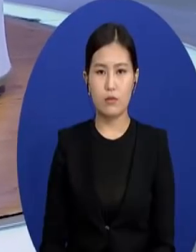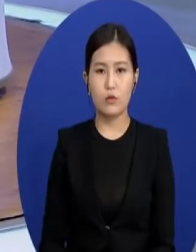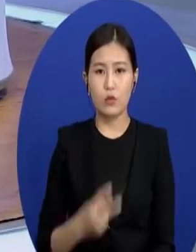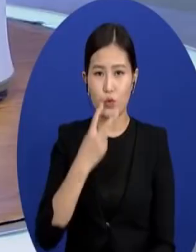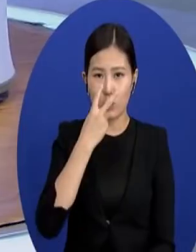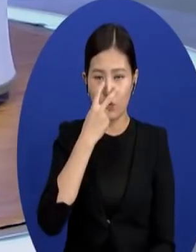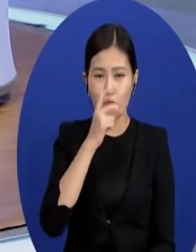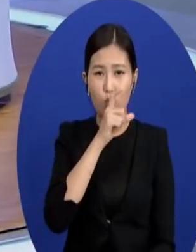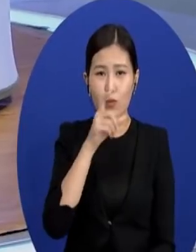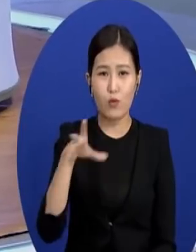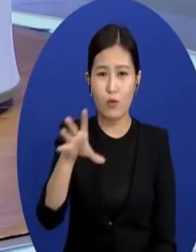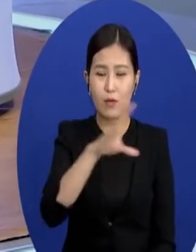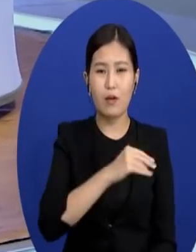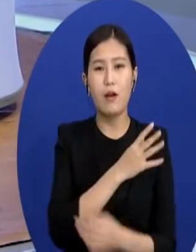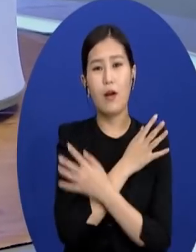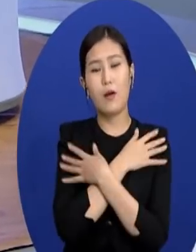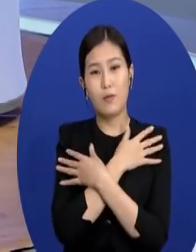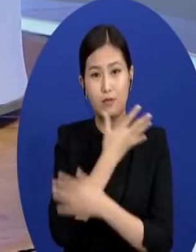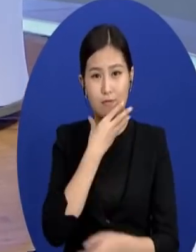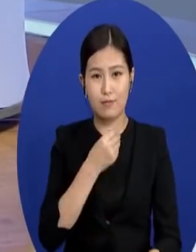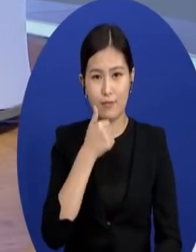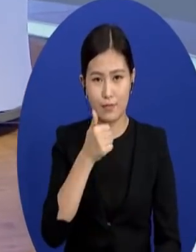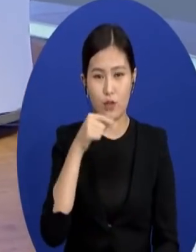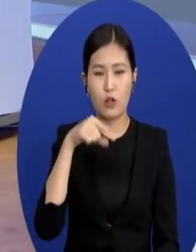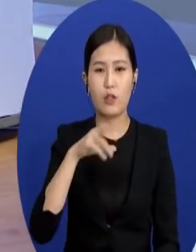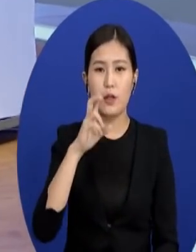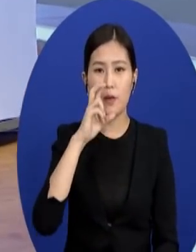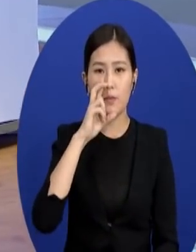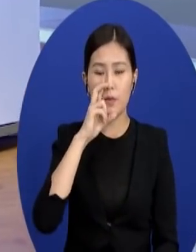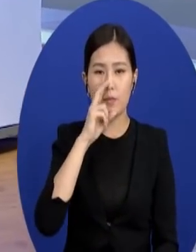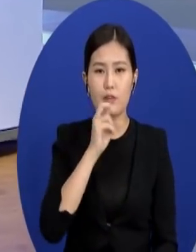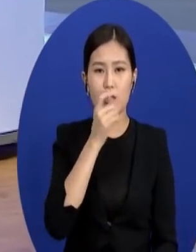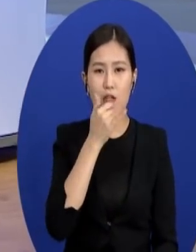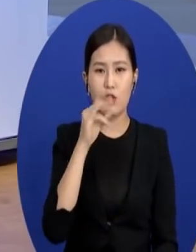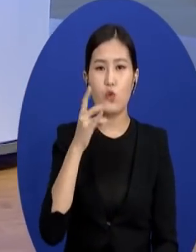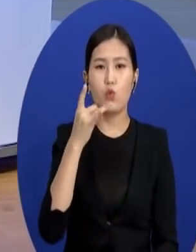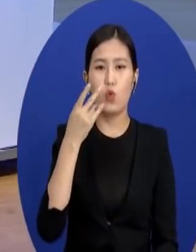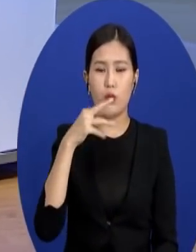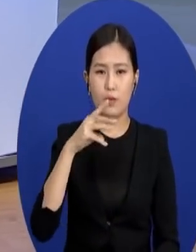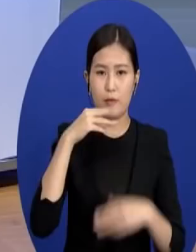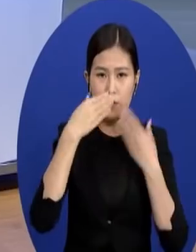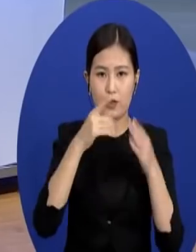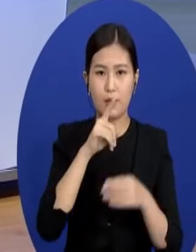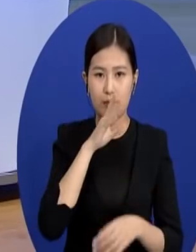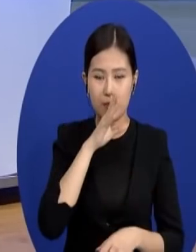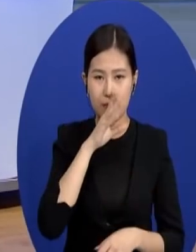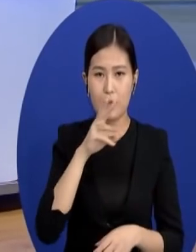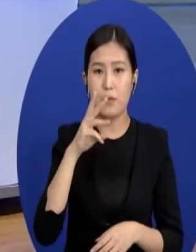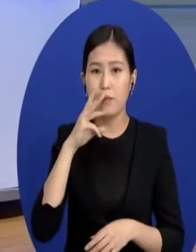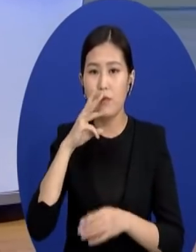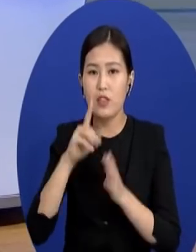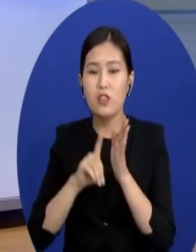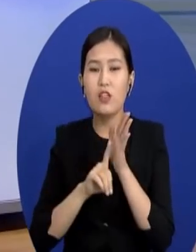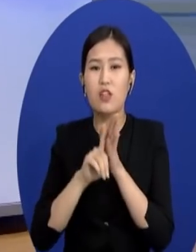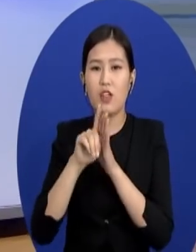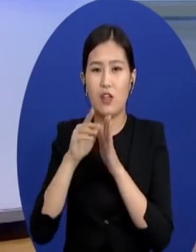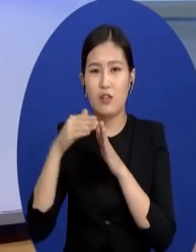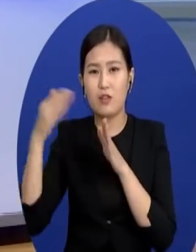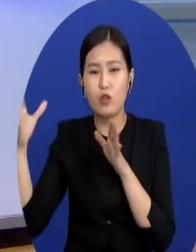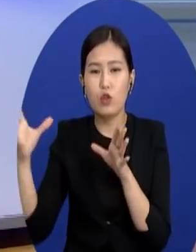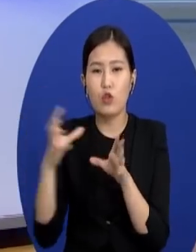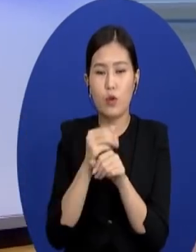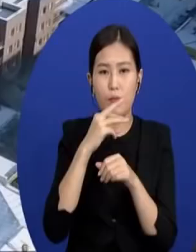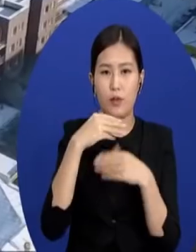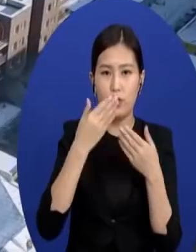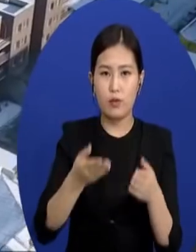Үзэгч та бүхэн амралтын өдөр айдртай сайхан өнгөрүүлж байна уу? Бид та бүхэндээ бэм гаргийн цаг үеийн мэдээлэлээр өргөх гэж байна. Мэдээний ихэнд өнөөдөр үзүүлэх зарим мэдээний товчоос танилцуулъя.